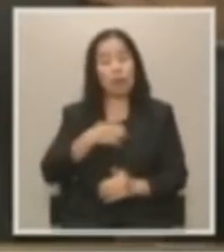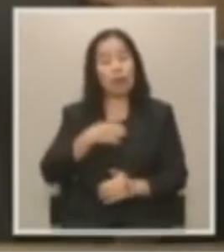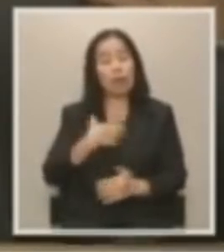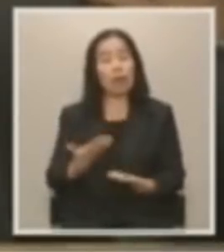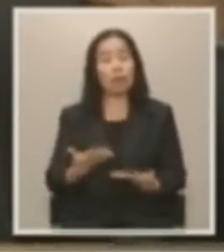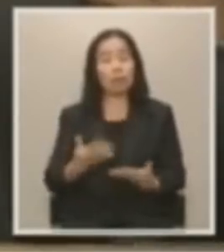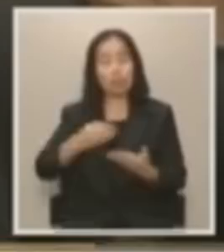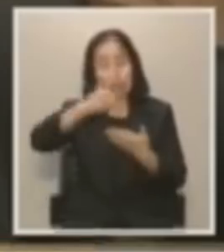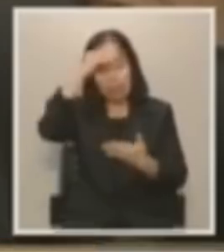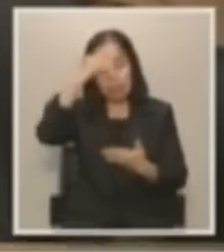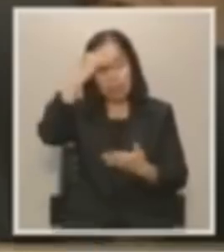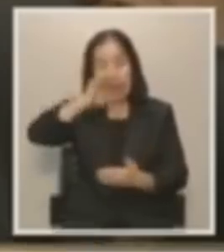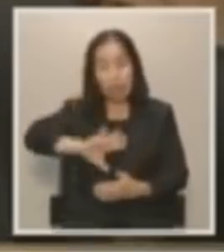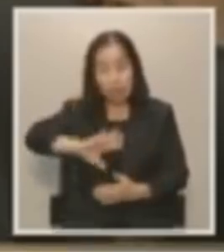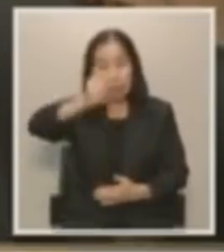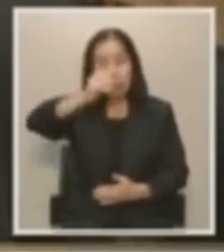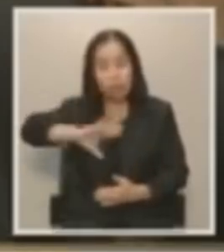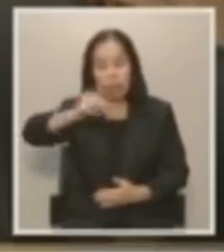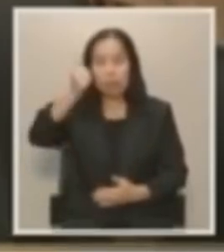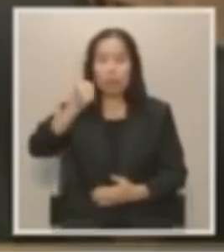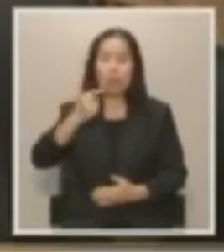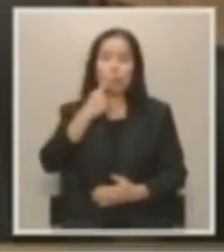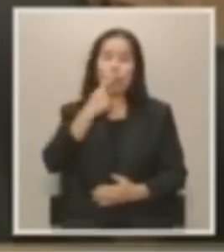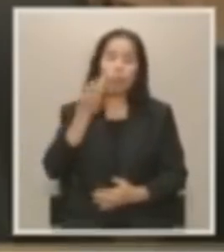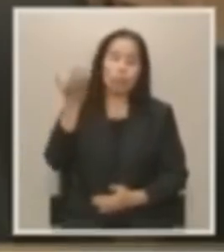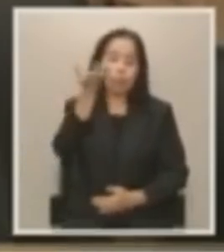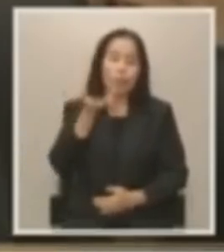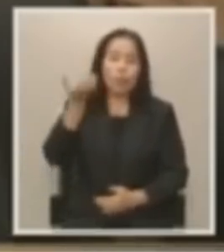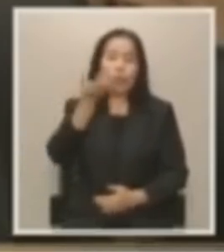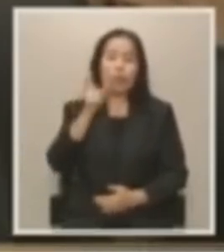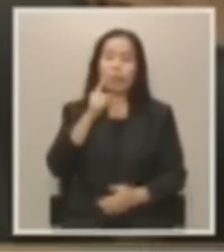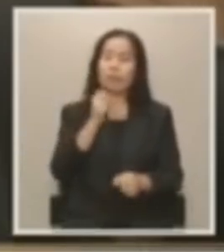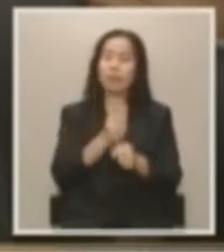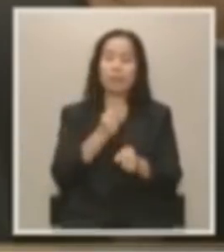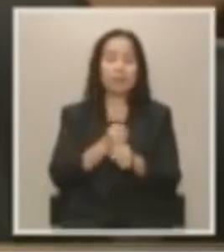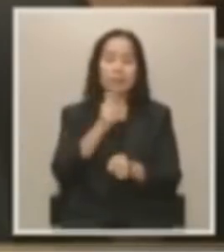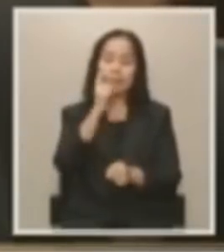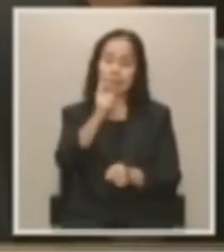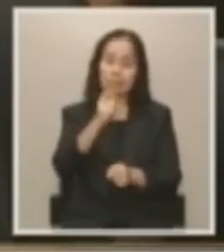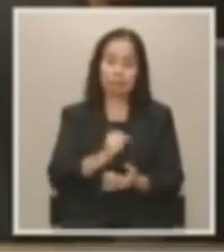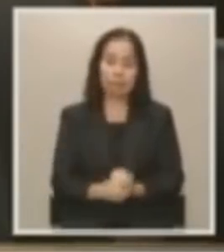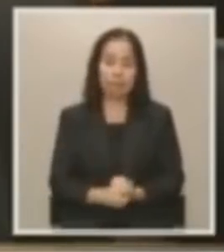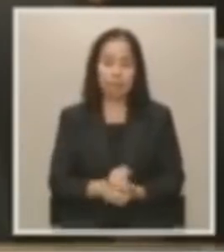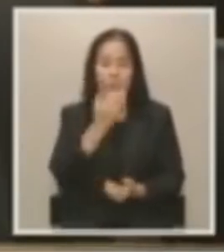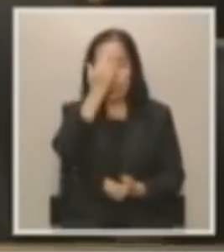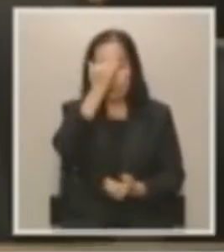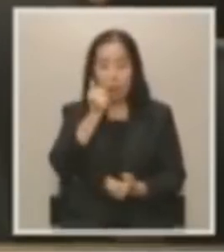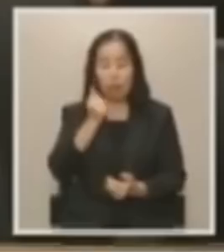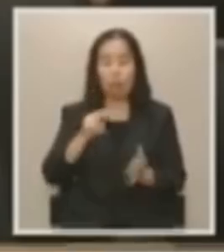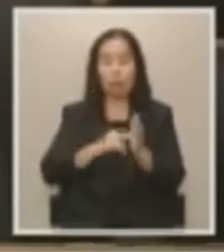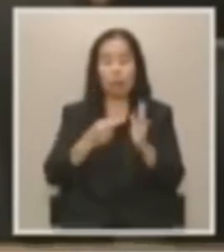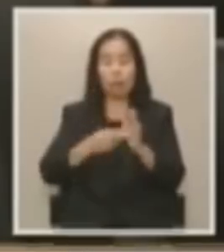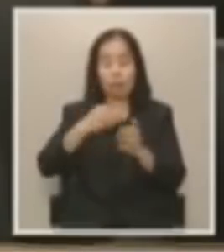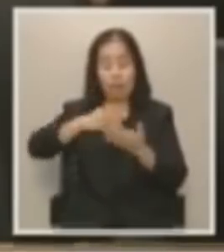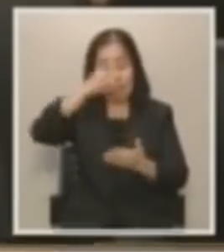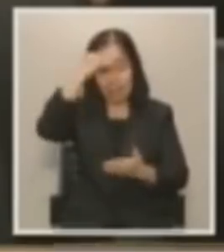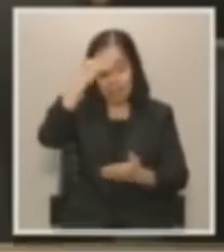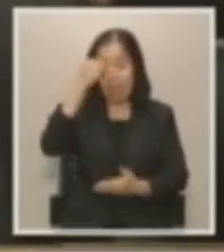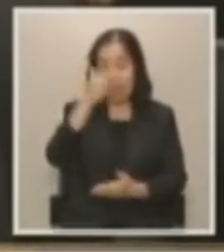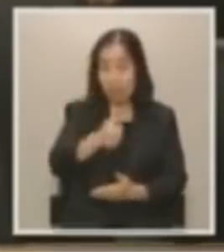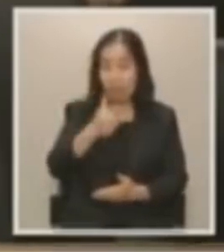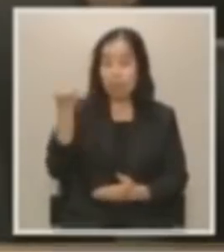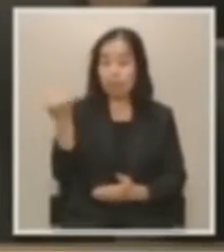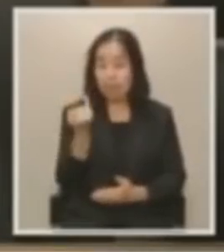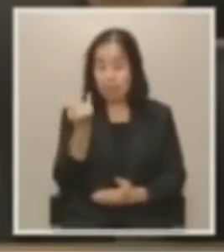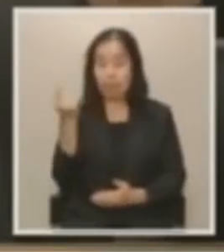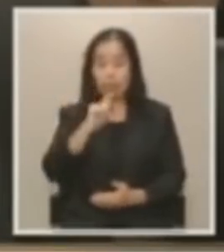การศึกษาสักกี่ครั้งท่านทำไม่ได้ค่ะคุณภาพการศึกษาส่วนหนึ่งอยู่ที่งบประมา